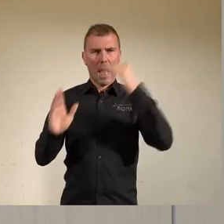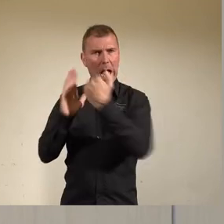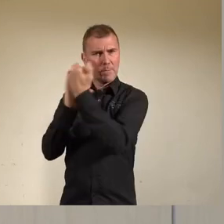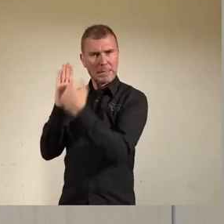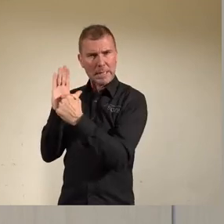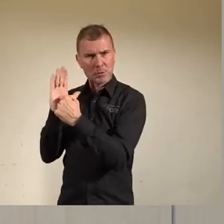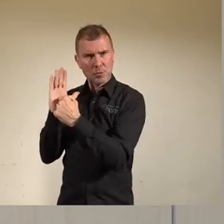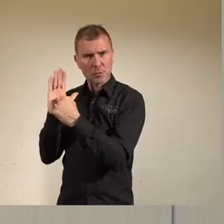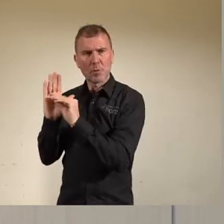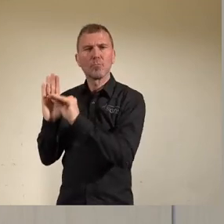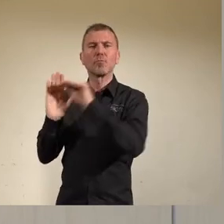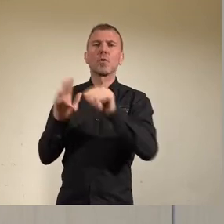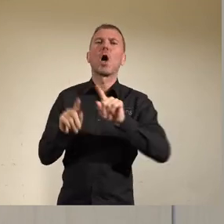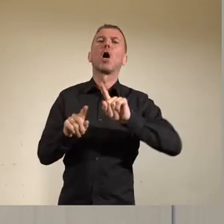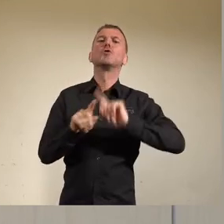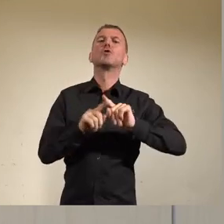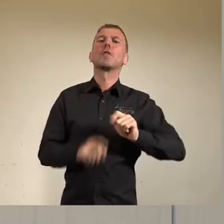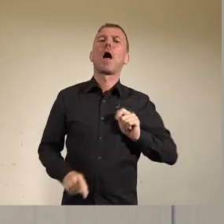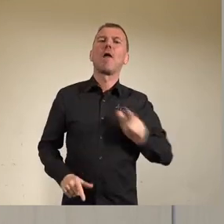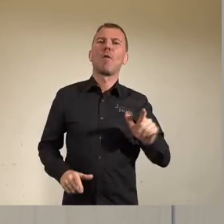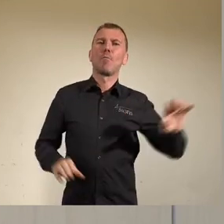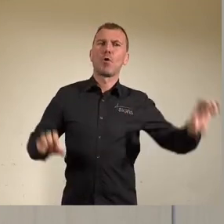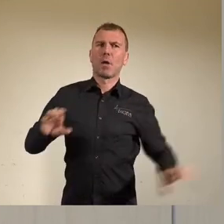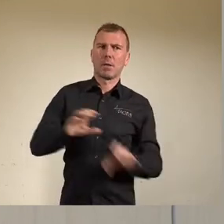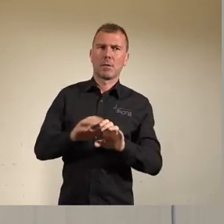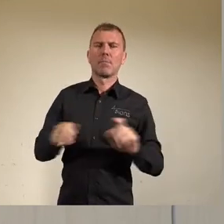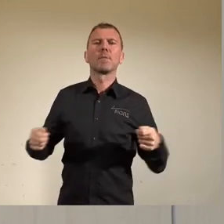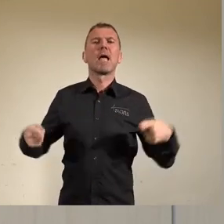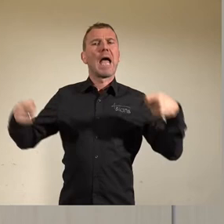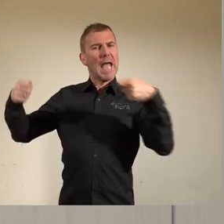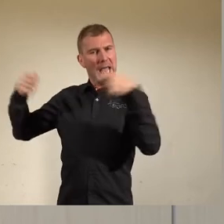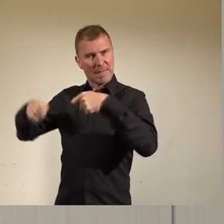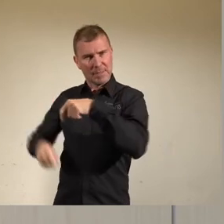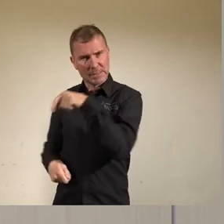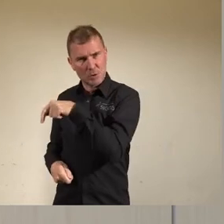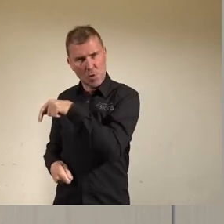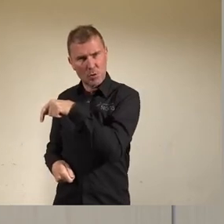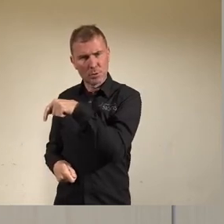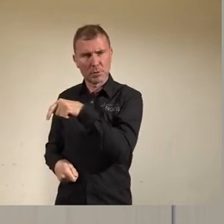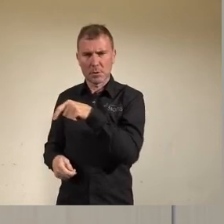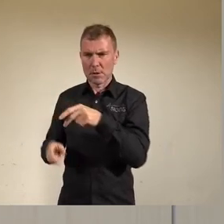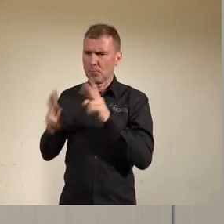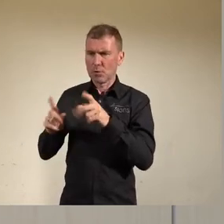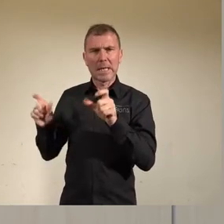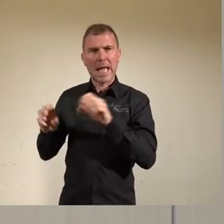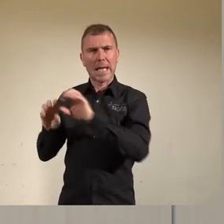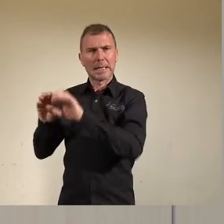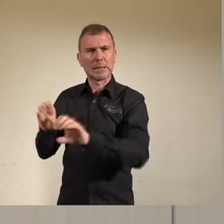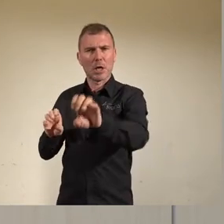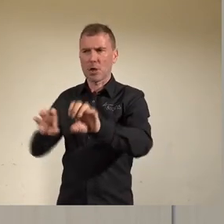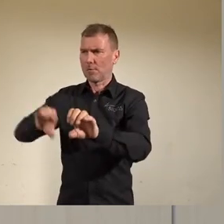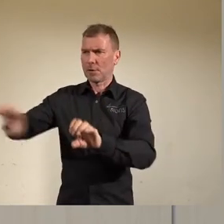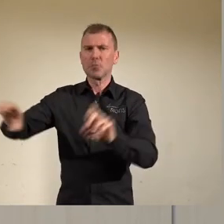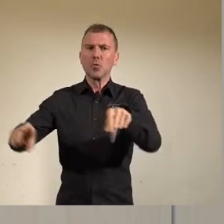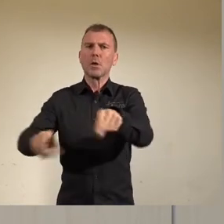durch die Etablierung von Sondervermögen. Das heißt, Investitionen werden in städtische Gesellschaften verschoben, die sollen